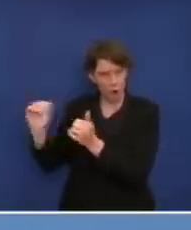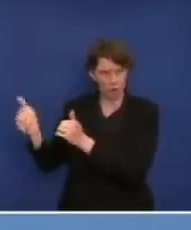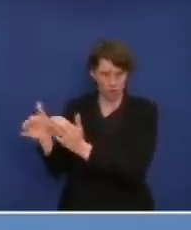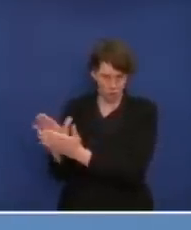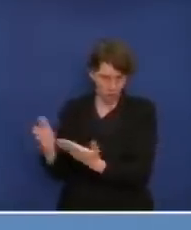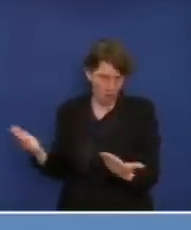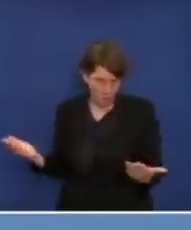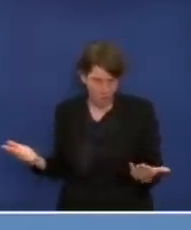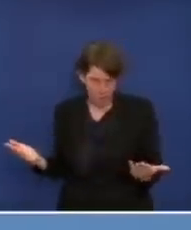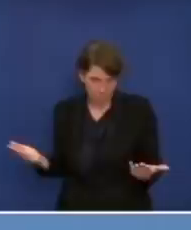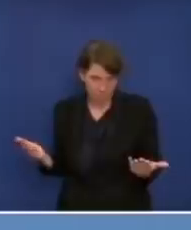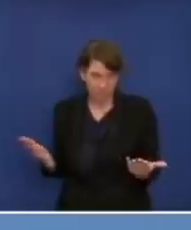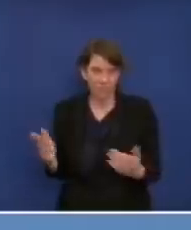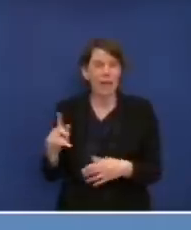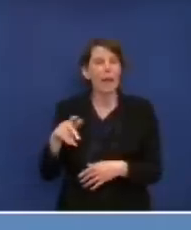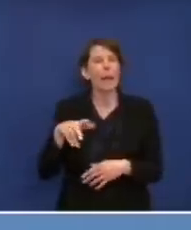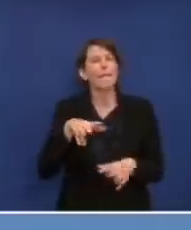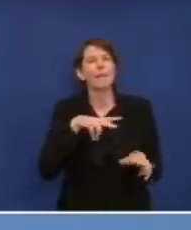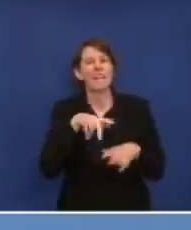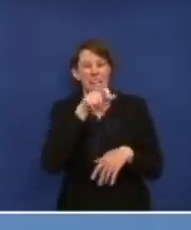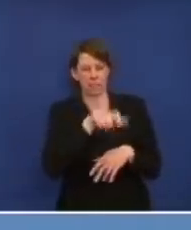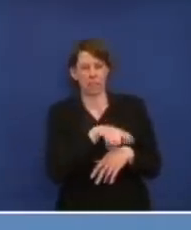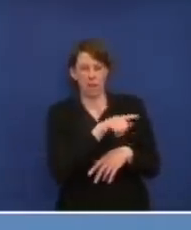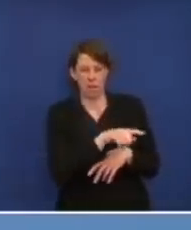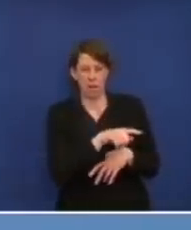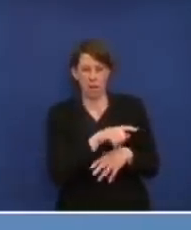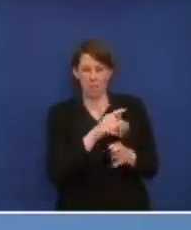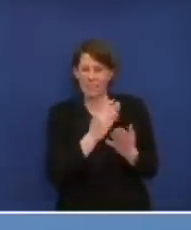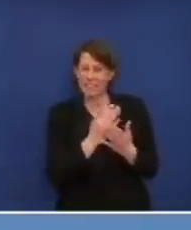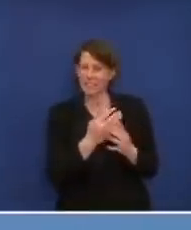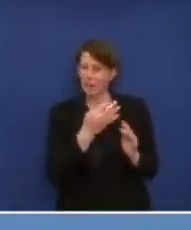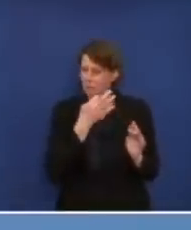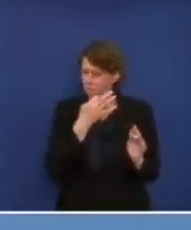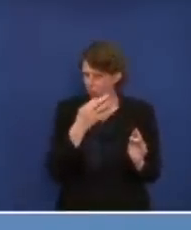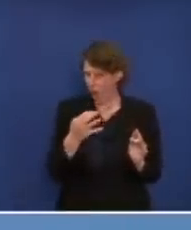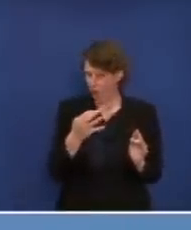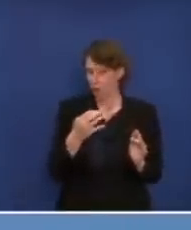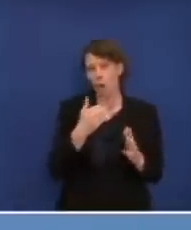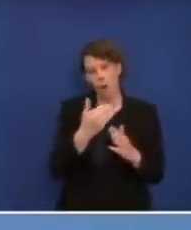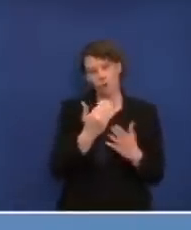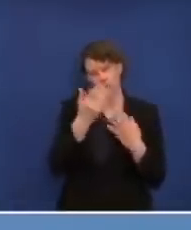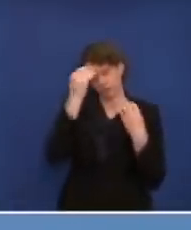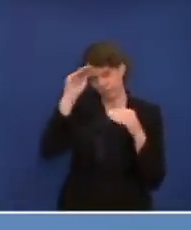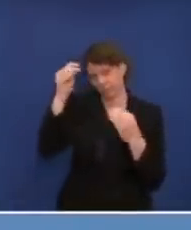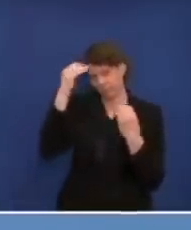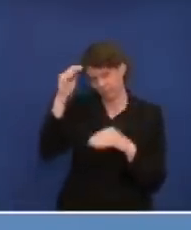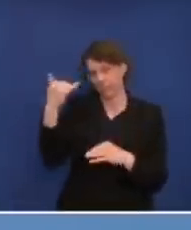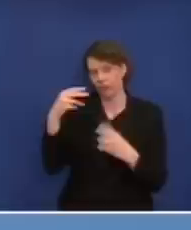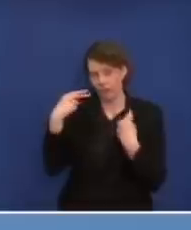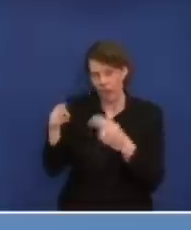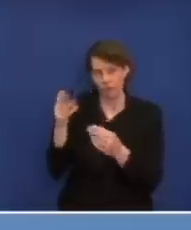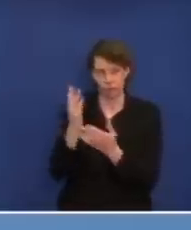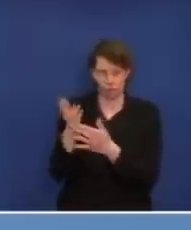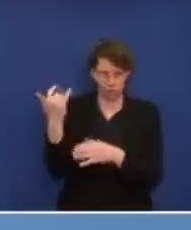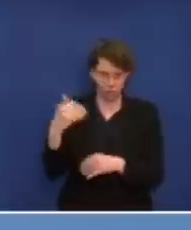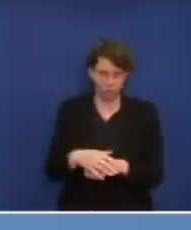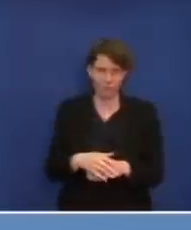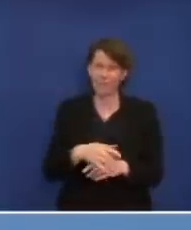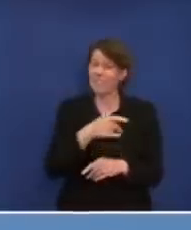Der Minister hat sich auch mehrfach zu dieser Frage geäußert. Und er hat ja auch immer wieder darauf hingewiesen,